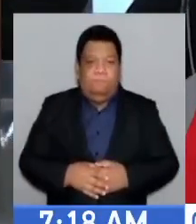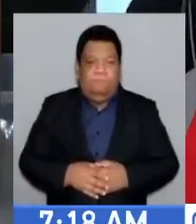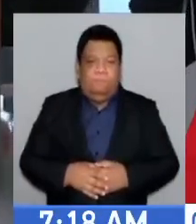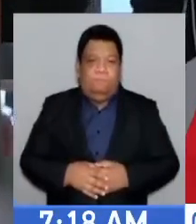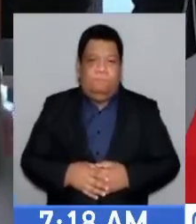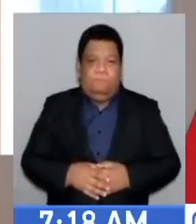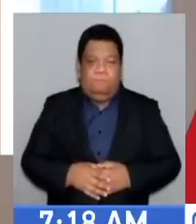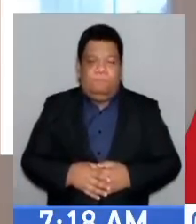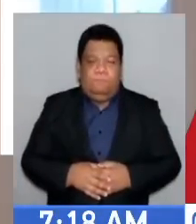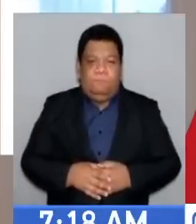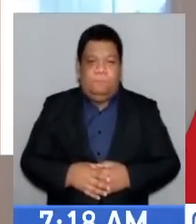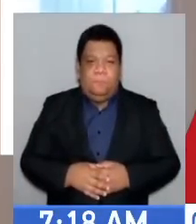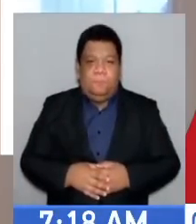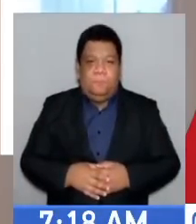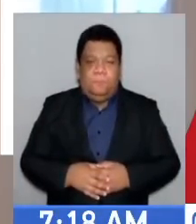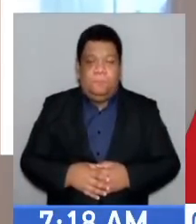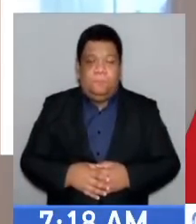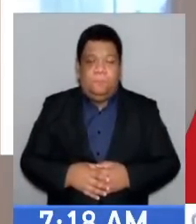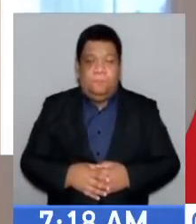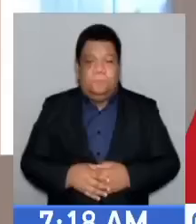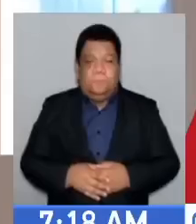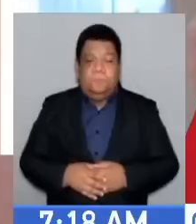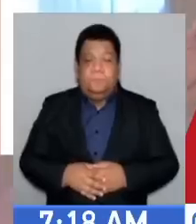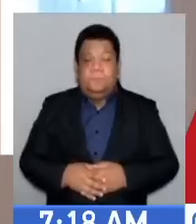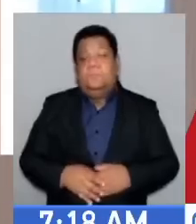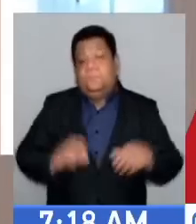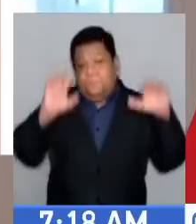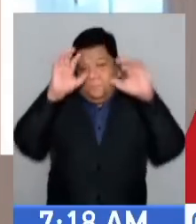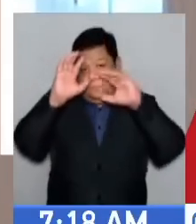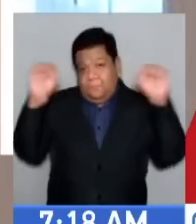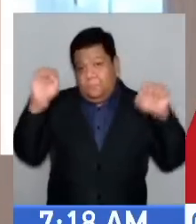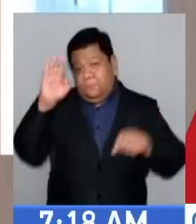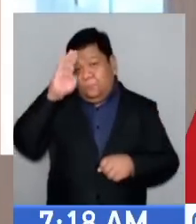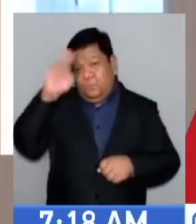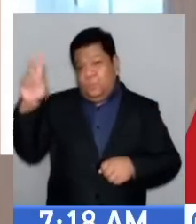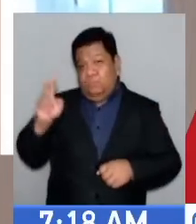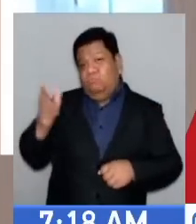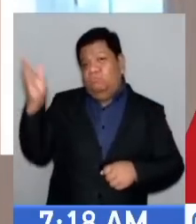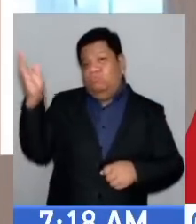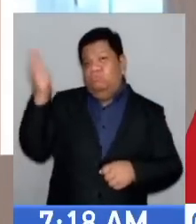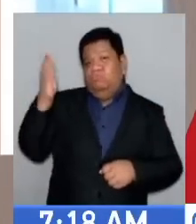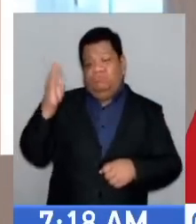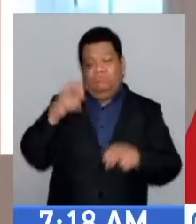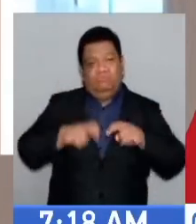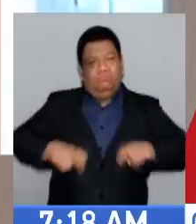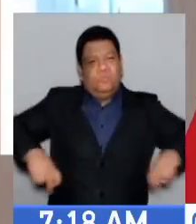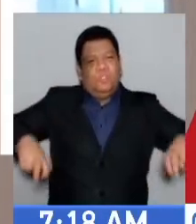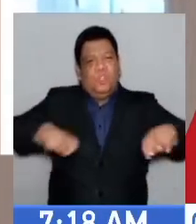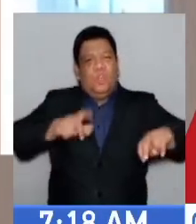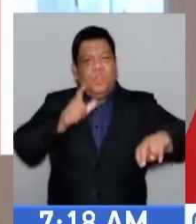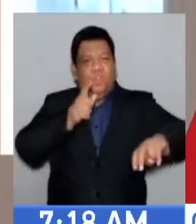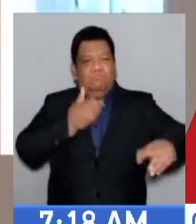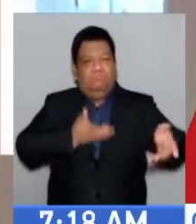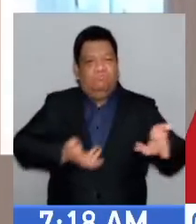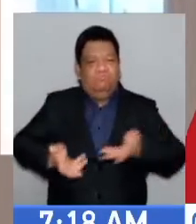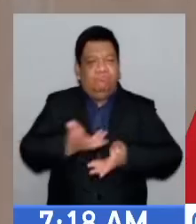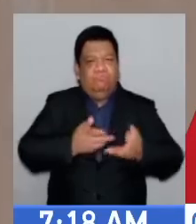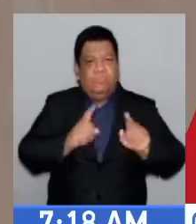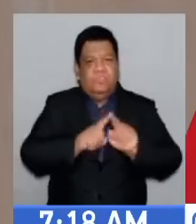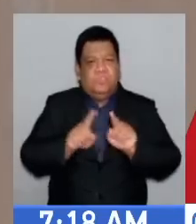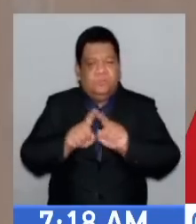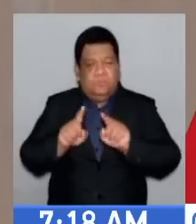Sa opening remarks ni Pangulong Bongbong Marcos sa isang luncheon ng Philippine Economic Development Cabinet Cluster dito sa Davos,